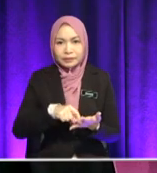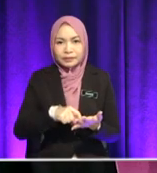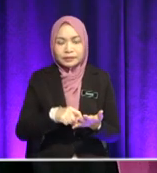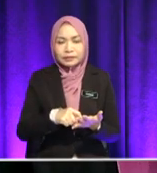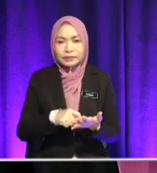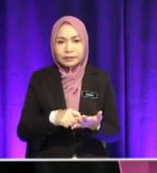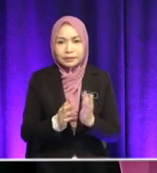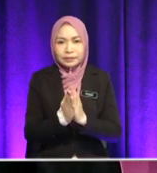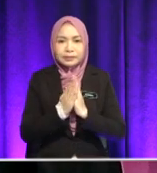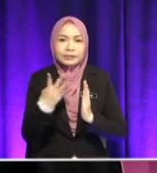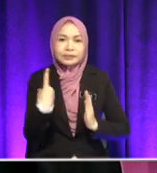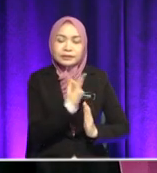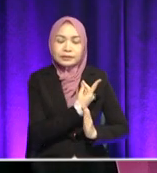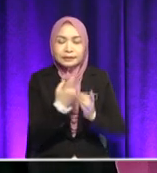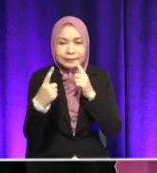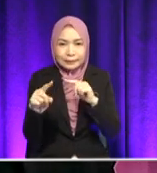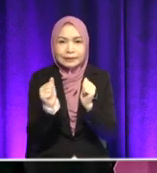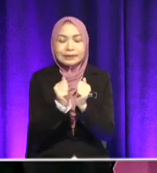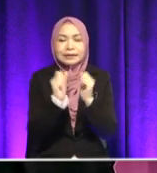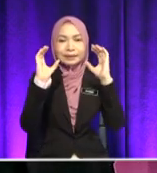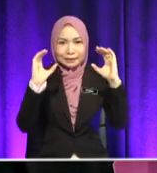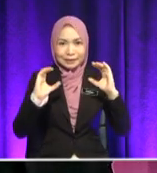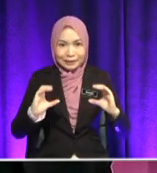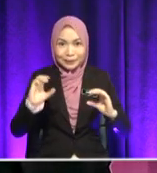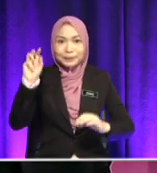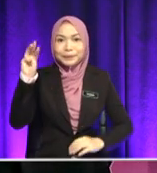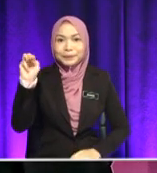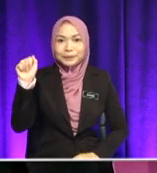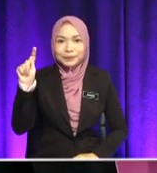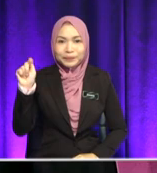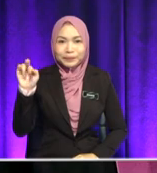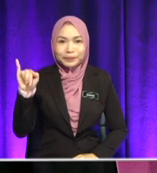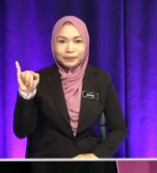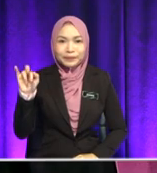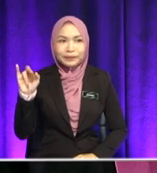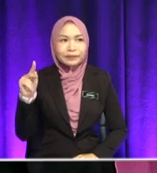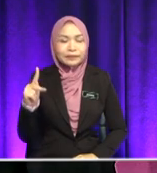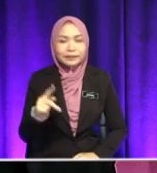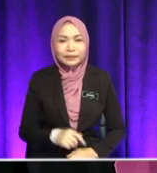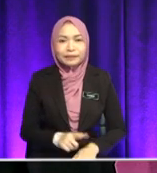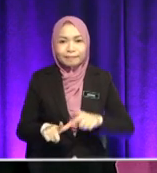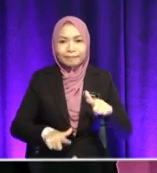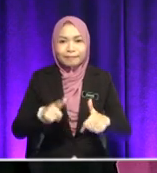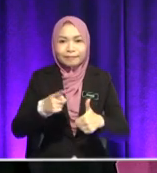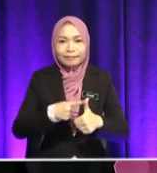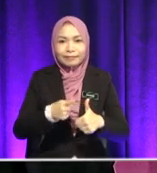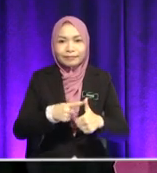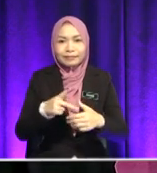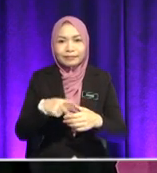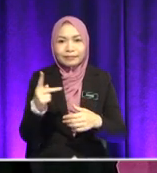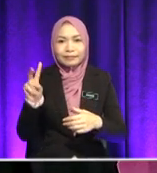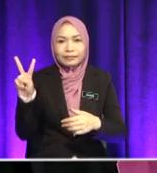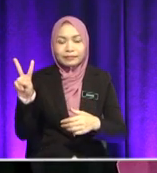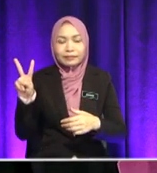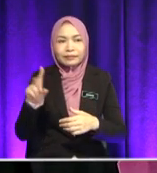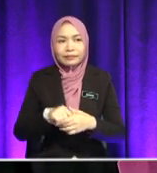betul markah kosong oke nah jadi langkah pertama tadi lah keluarkan dua linyo sudah selesai